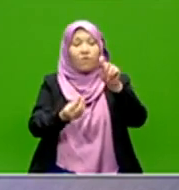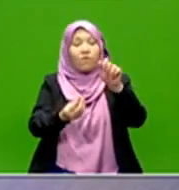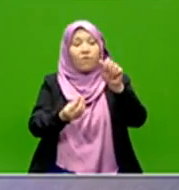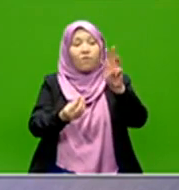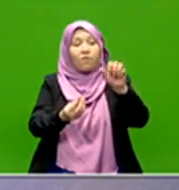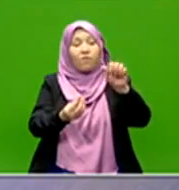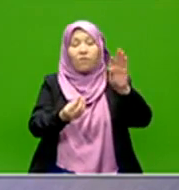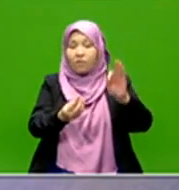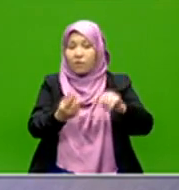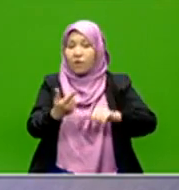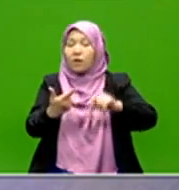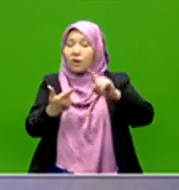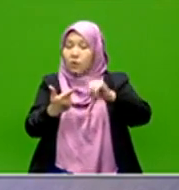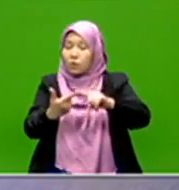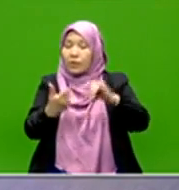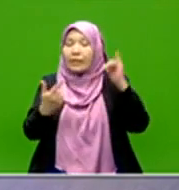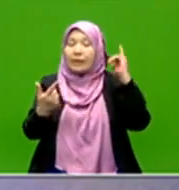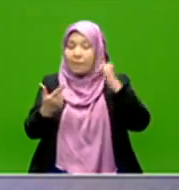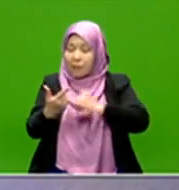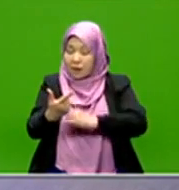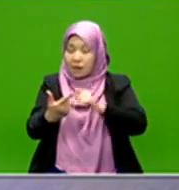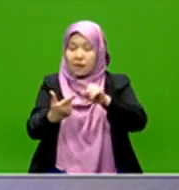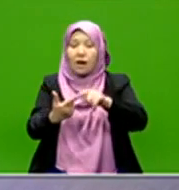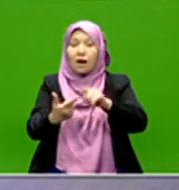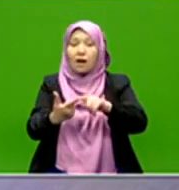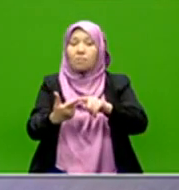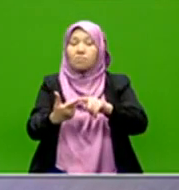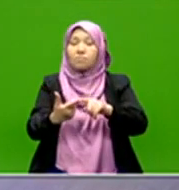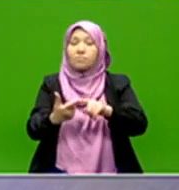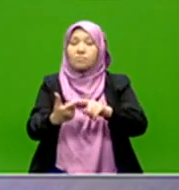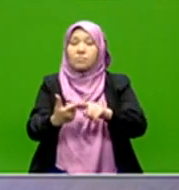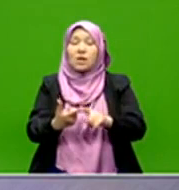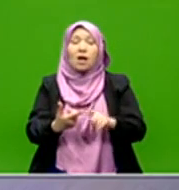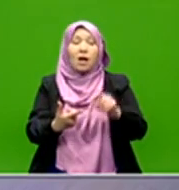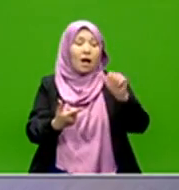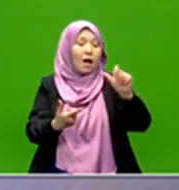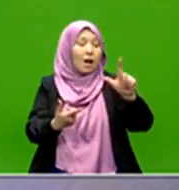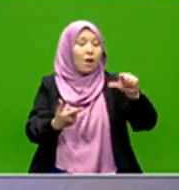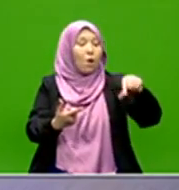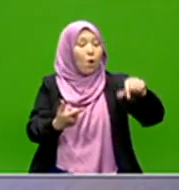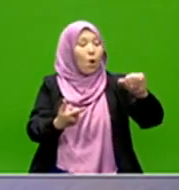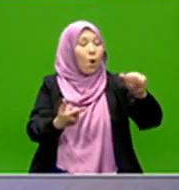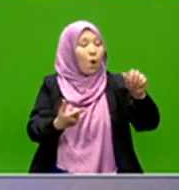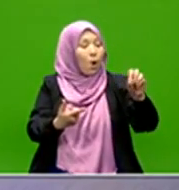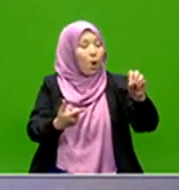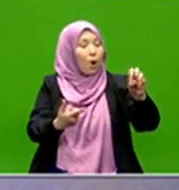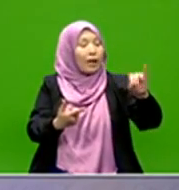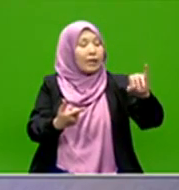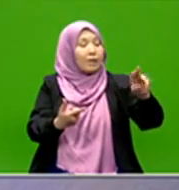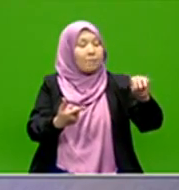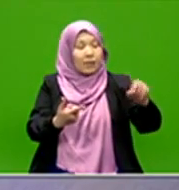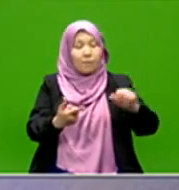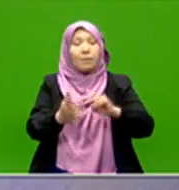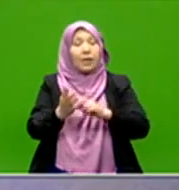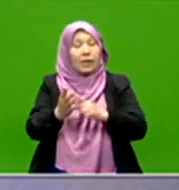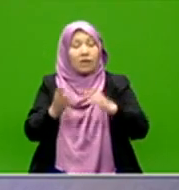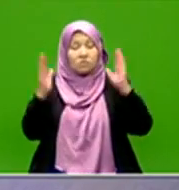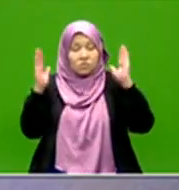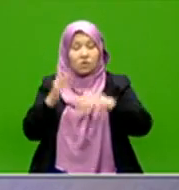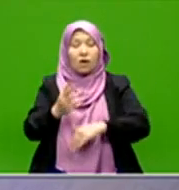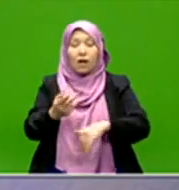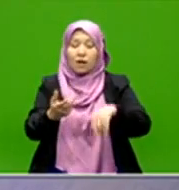kedua, beribadah, ya, iaitu istilahnya al-qaimin, ya. Qaimin ni ibadah, maksudnya solat, ya.